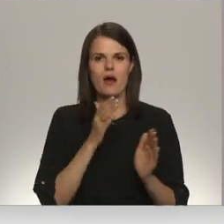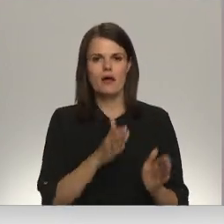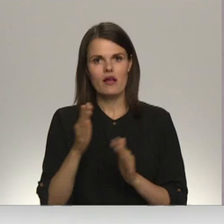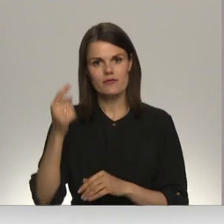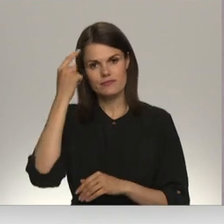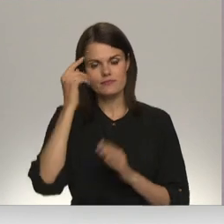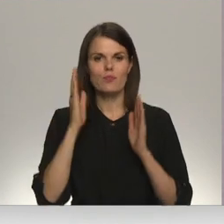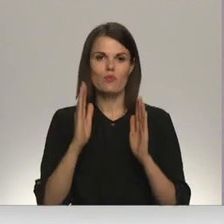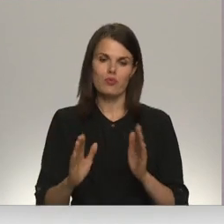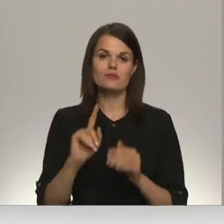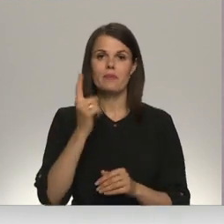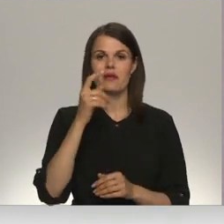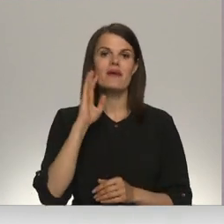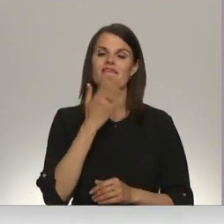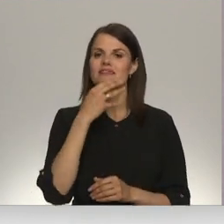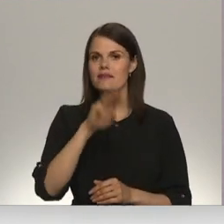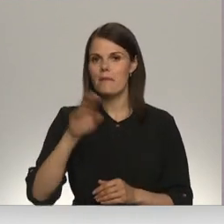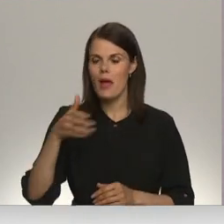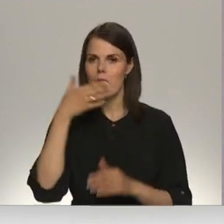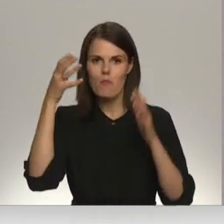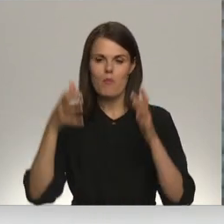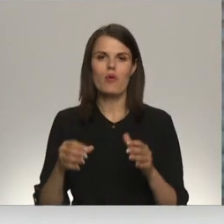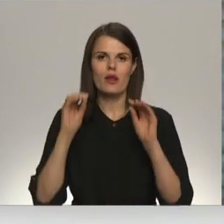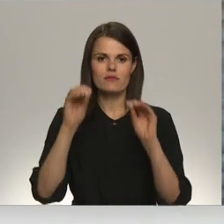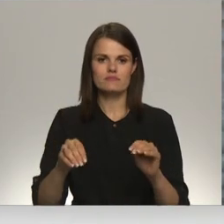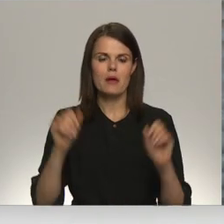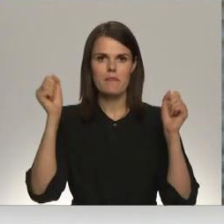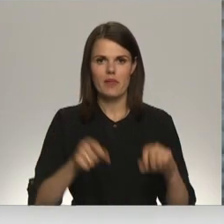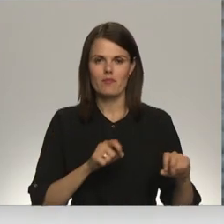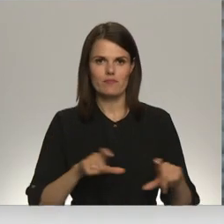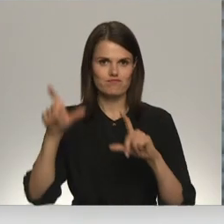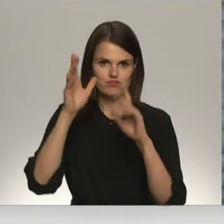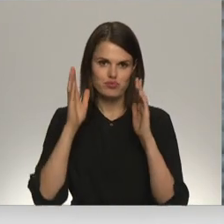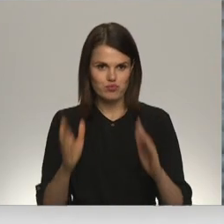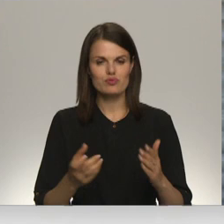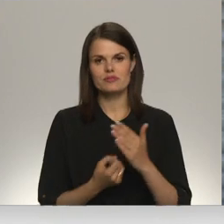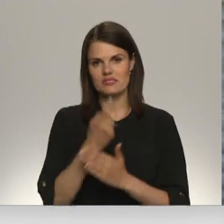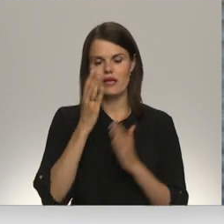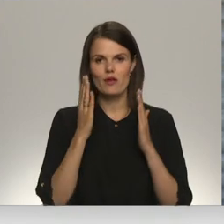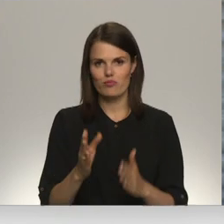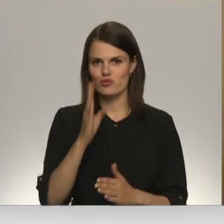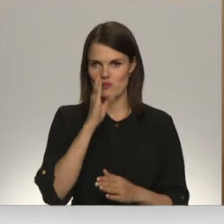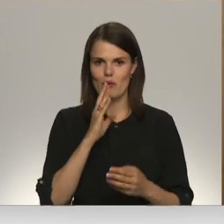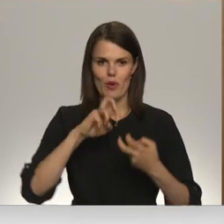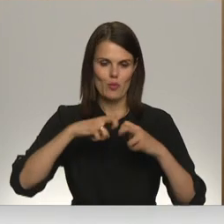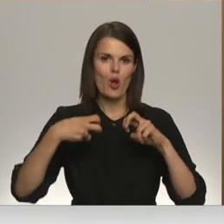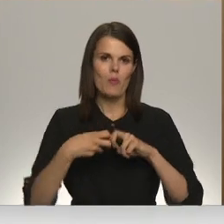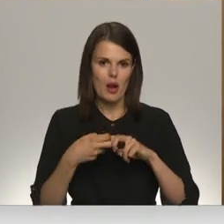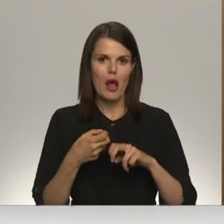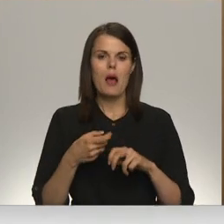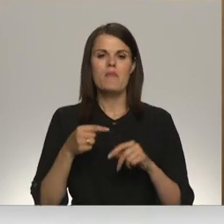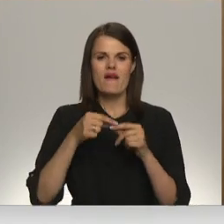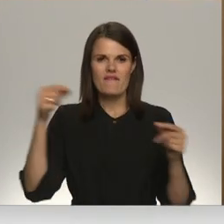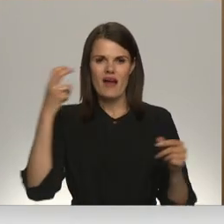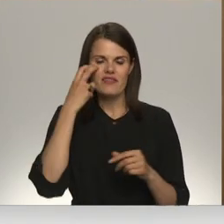tam, ka pirmajos vasaras mēnešos boileru ierīkošanas tempi pieaugs, kas radīs nopietnas sekas. Problēmas